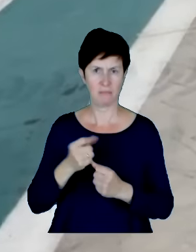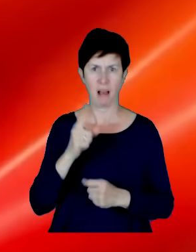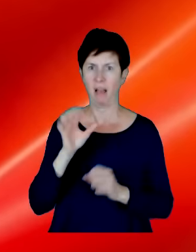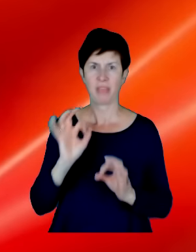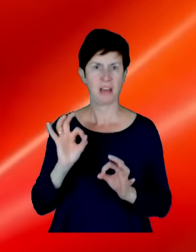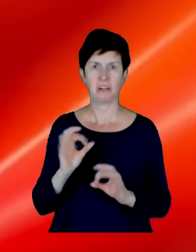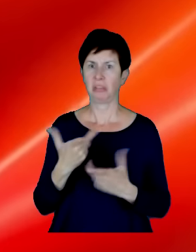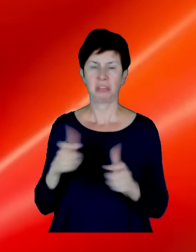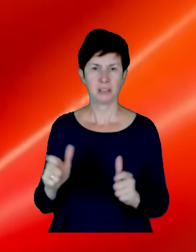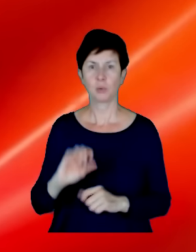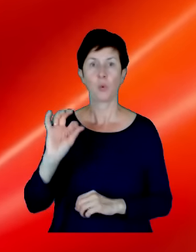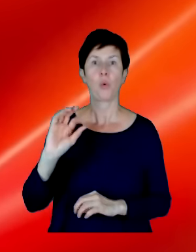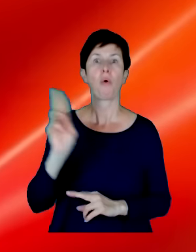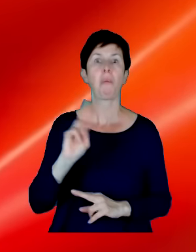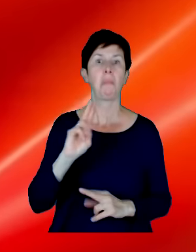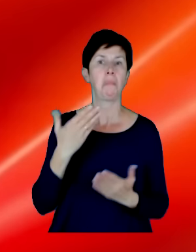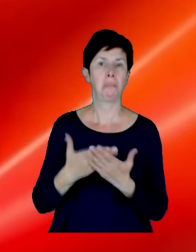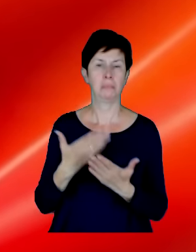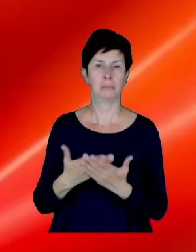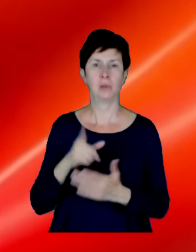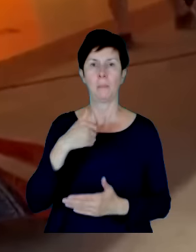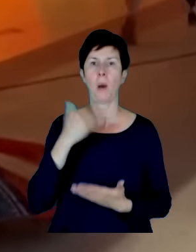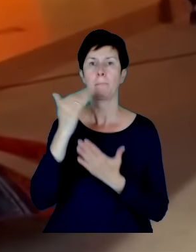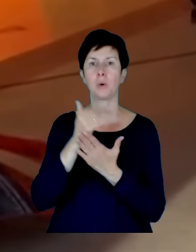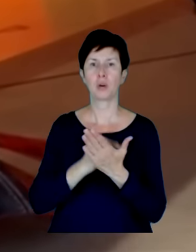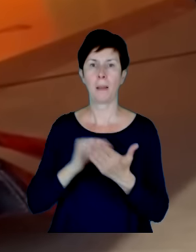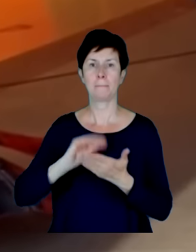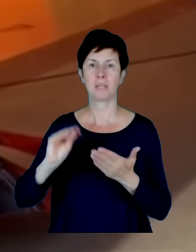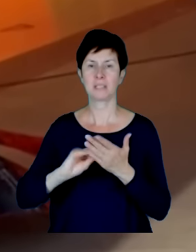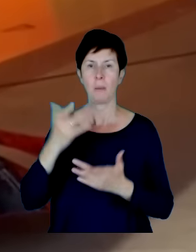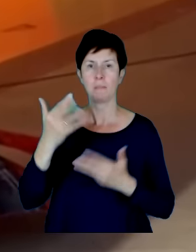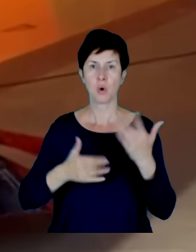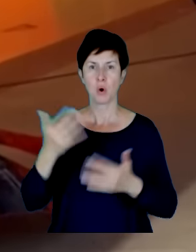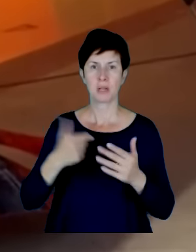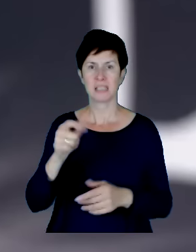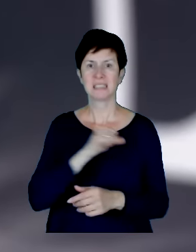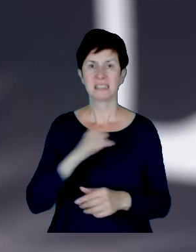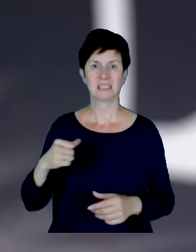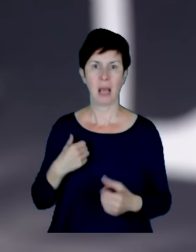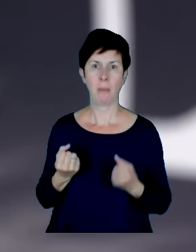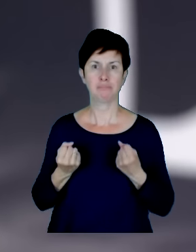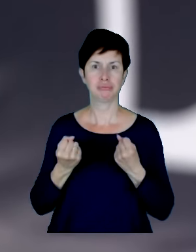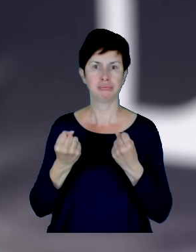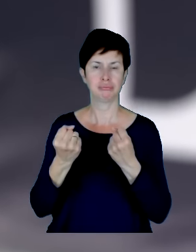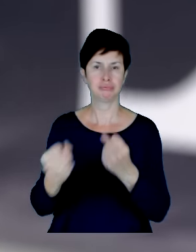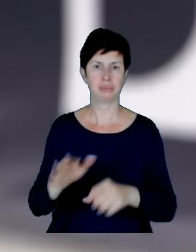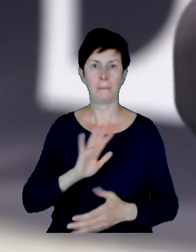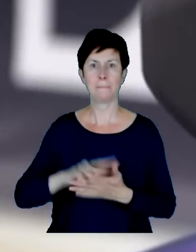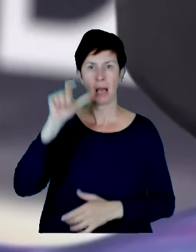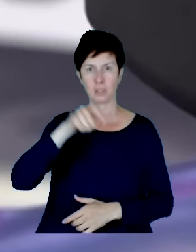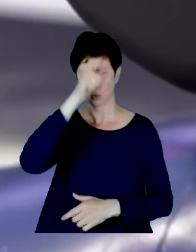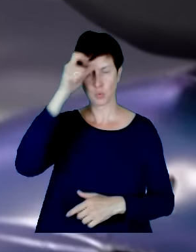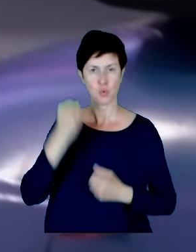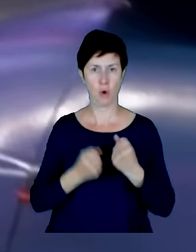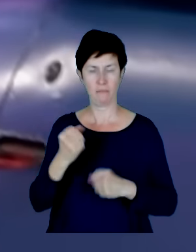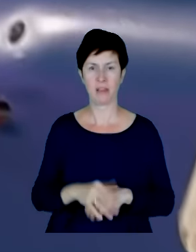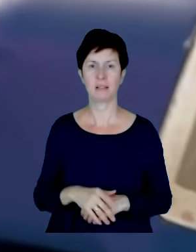potrzebny Głównymi bohaterami wyścigu byli Programiści którzy napisali kod pozwalający na samodzielne poruszanie się autonomicznych samochodów a te ścigały